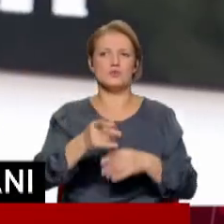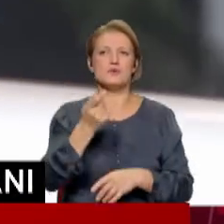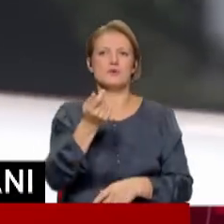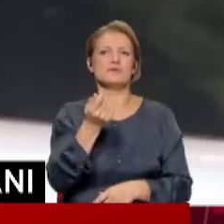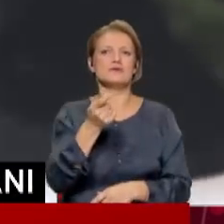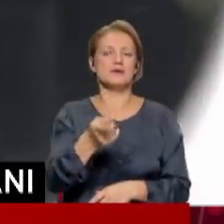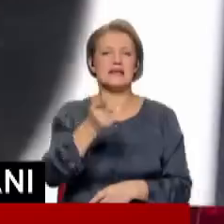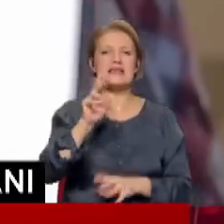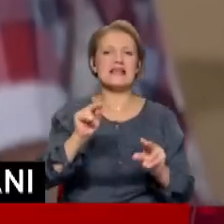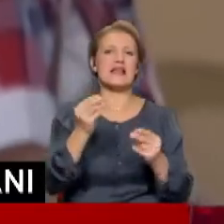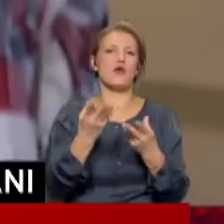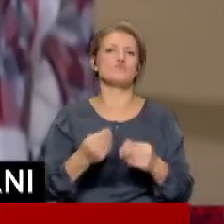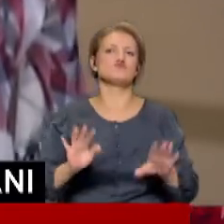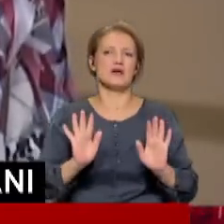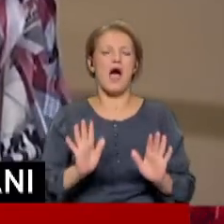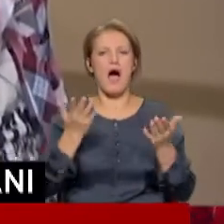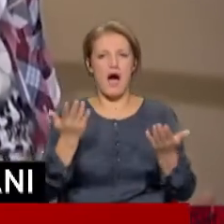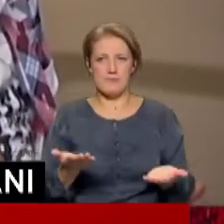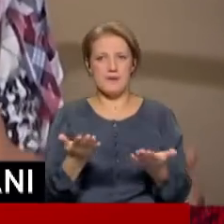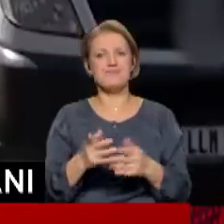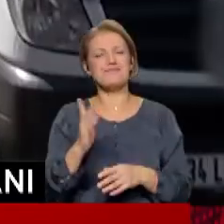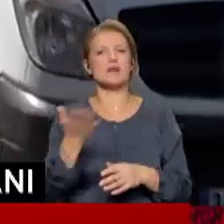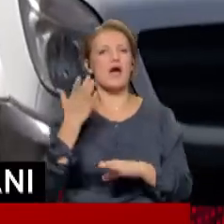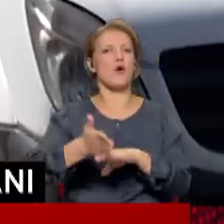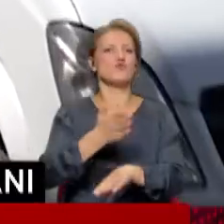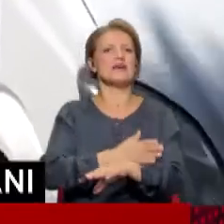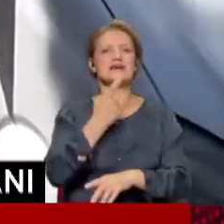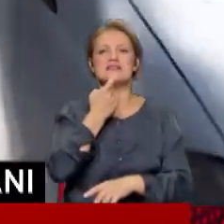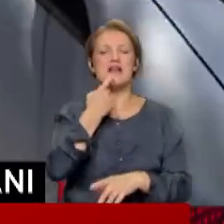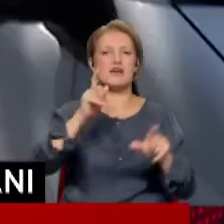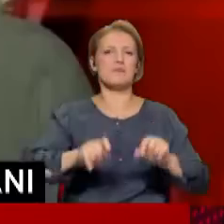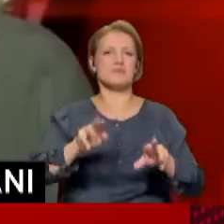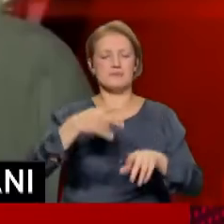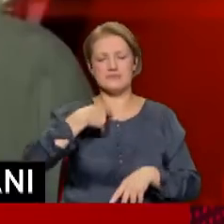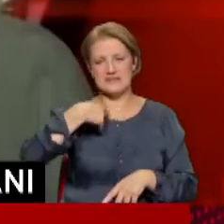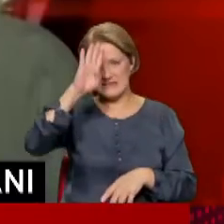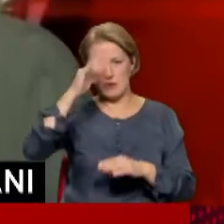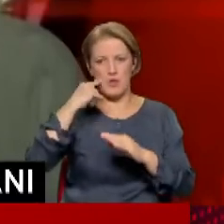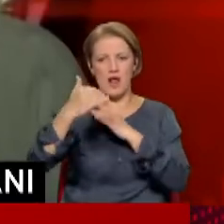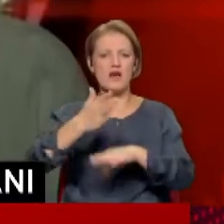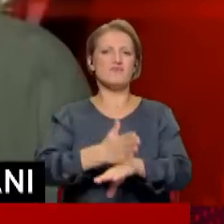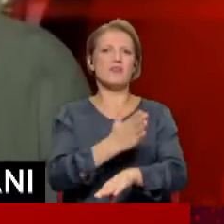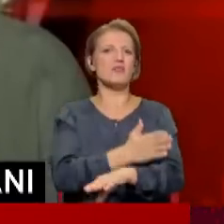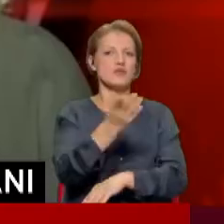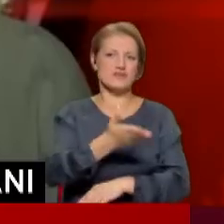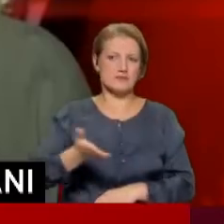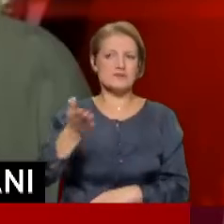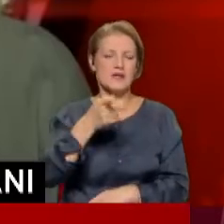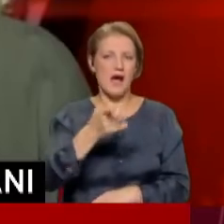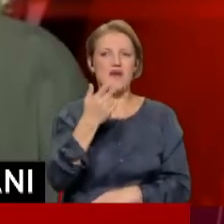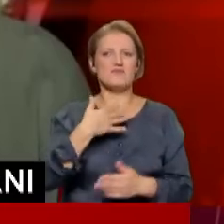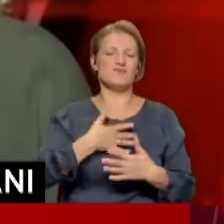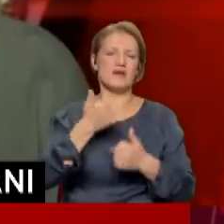mevcut koşullarda yeterli olmayacaktı. Ama daha önceki senelerde yaptığımız gibi biz İstanbul halkına, vatandaşlarımıza